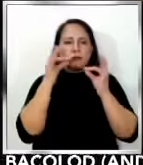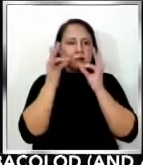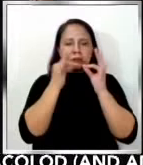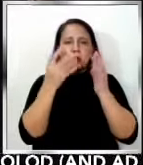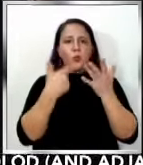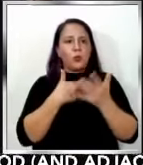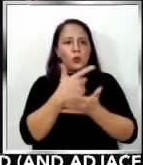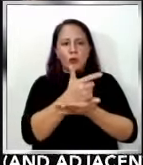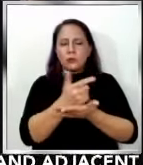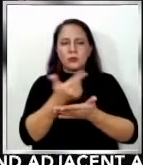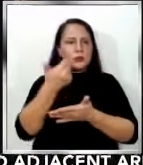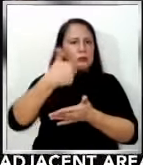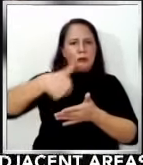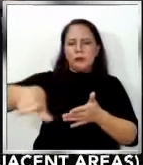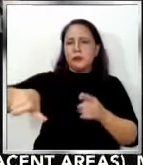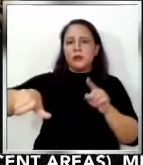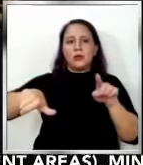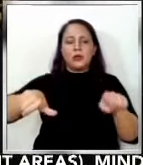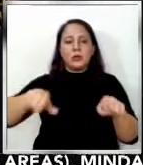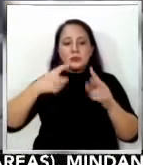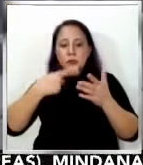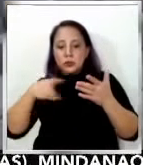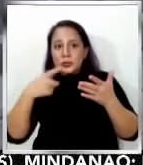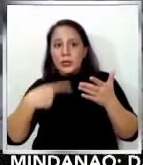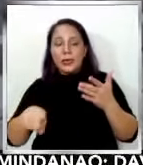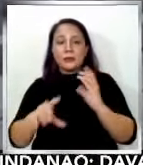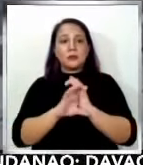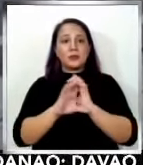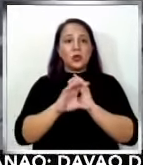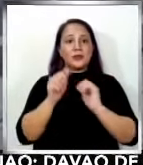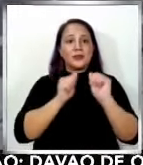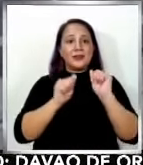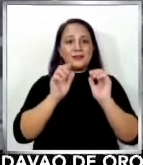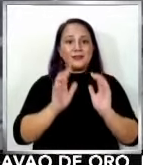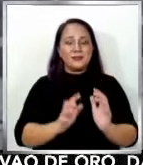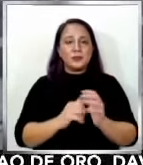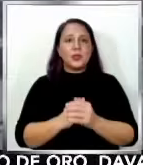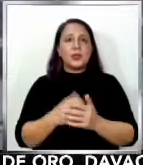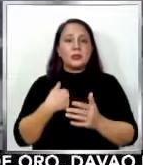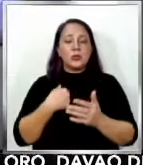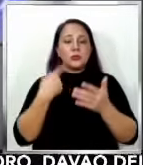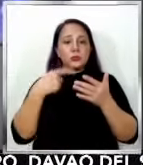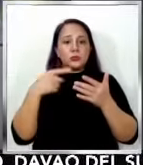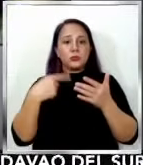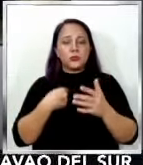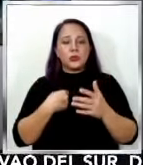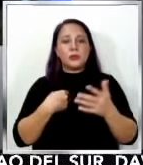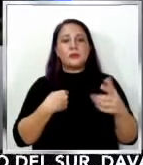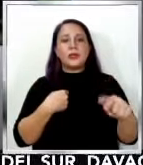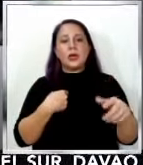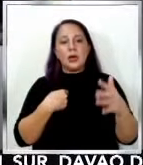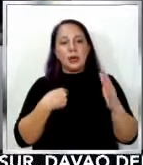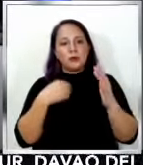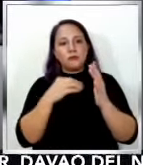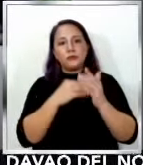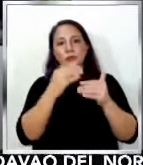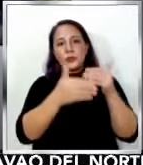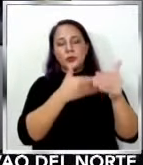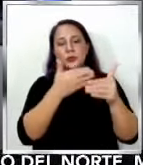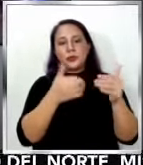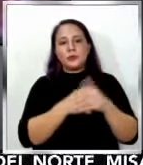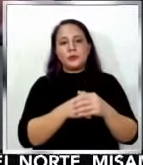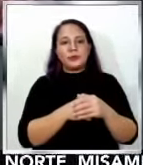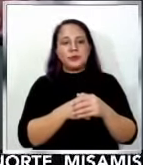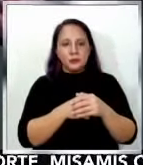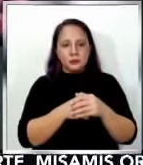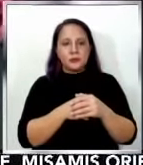anumang armas nang inspeksyonin ang sasakyan ni Cuenca. Sasailalim si Cuenca sa inquest proceeding para sa kasong reckless imprudence resulting